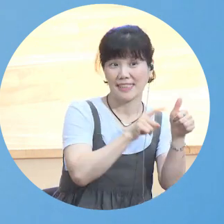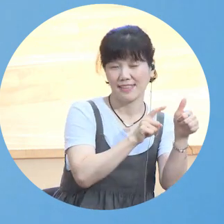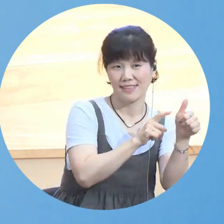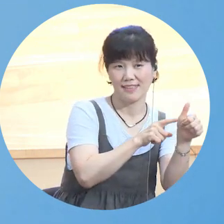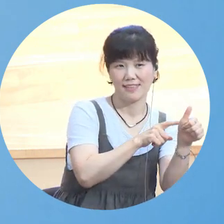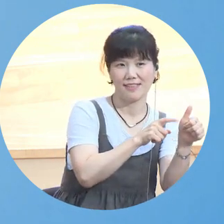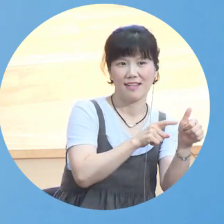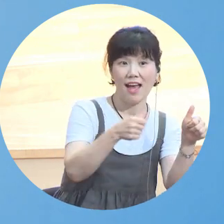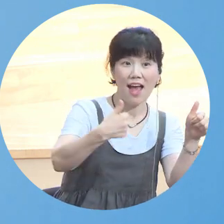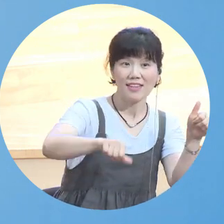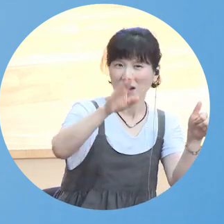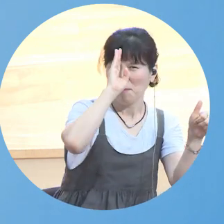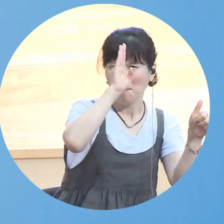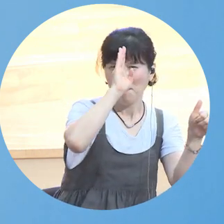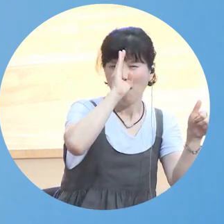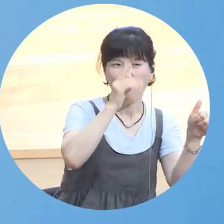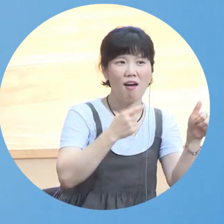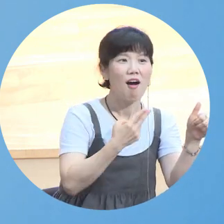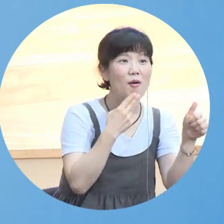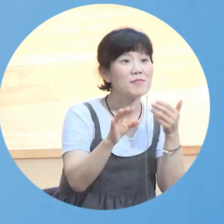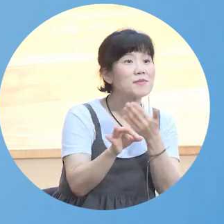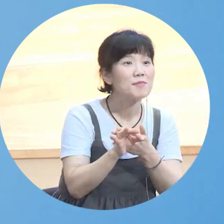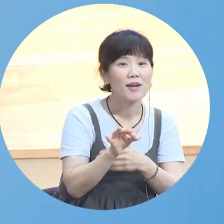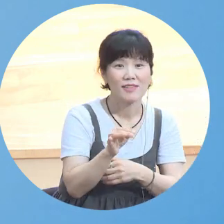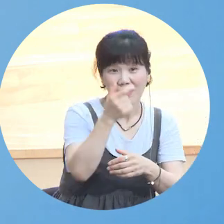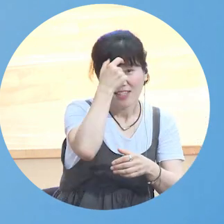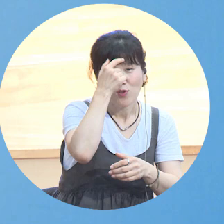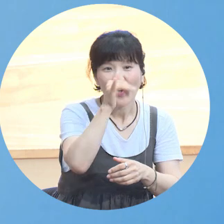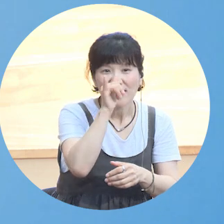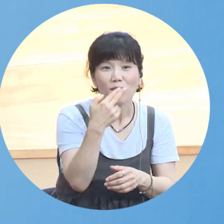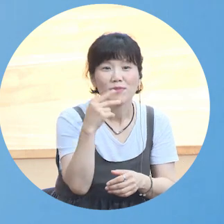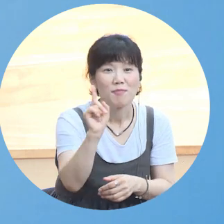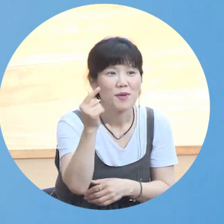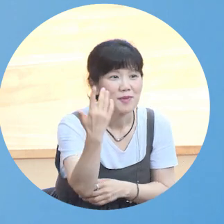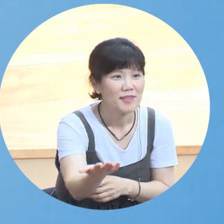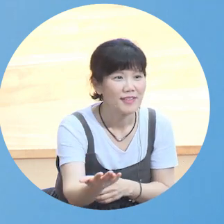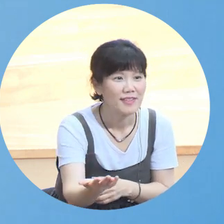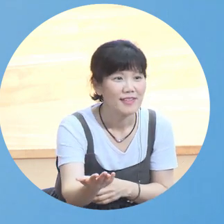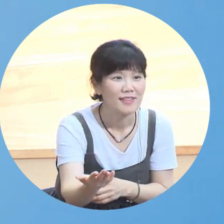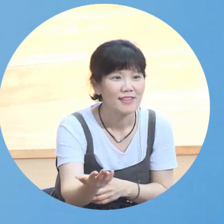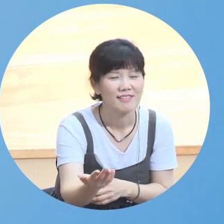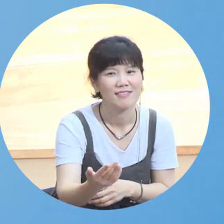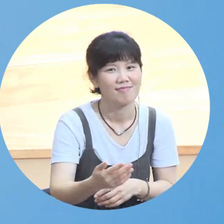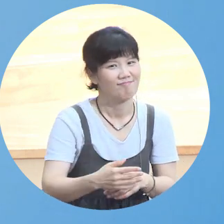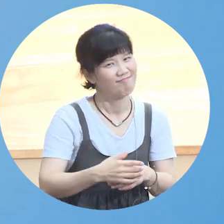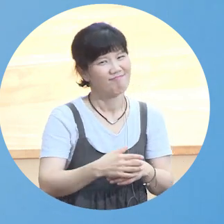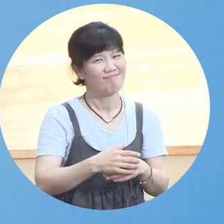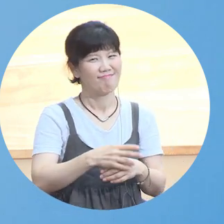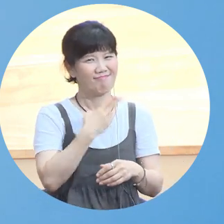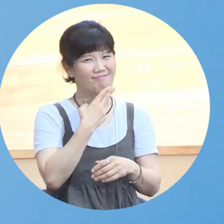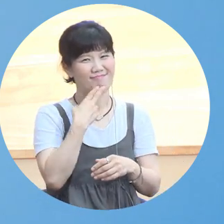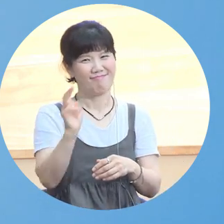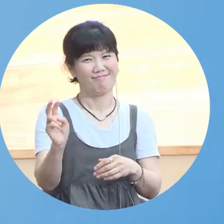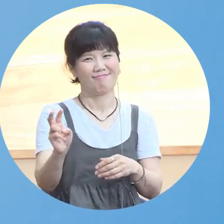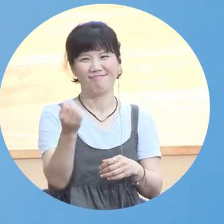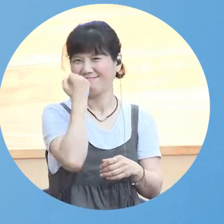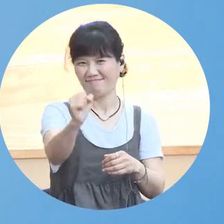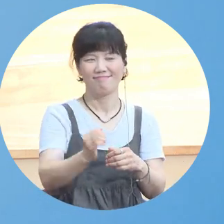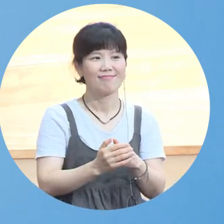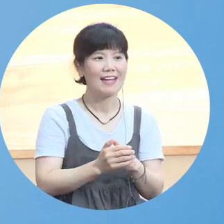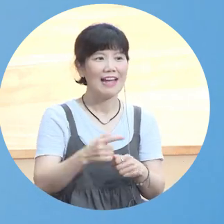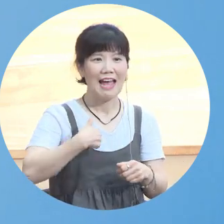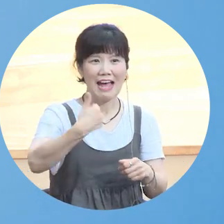걸리지 않았으면 기도 할까요 제가 보기에는 참 많이 아니 아들이 병이 걸렸다 하더라도